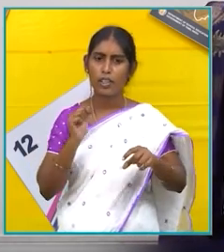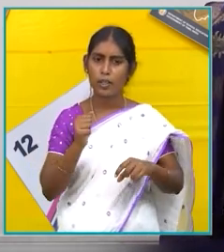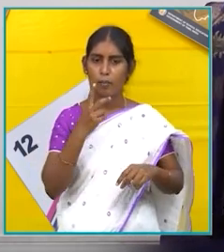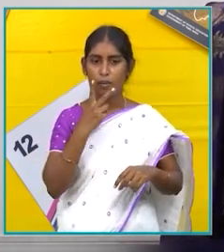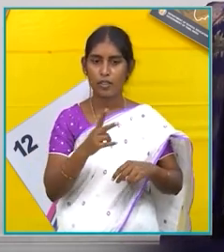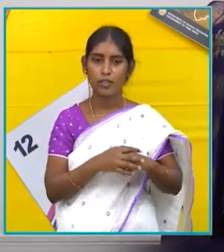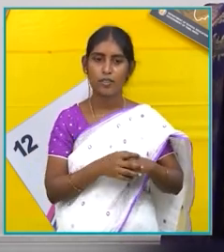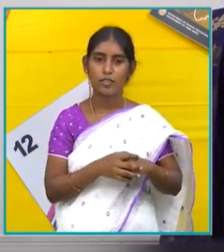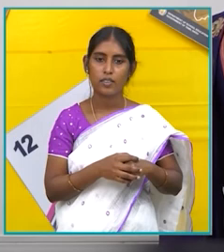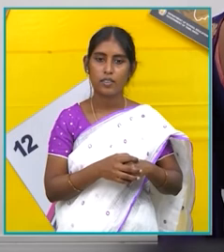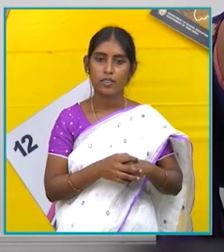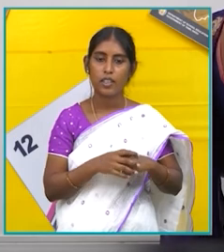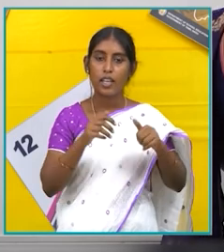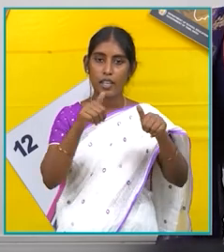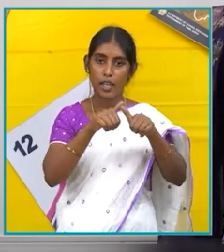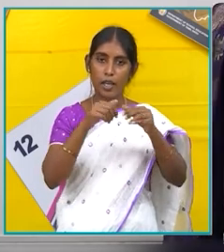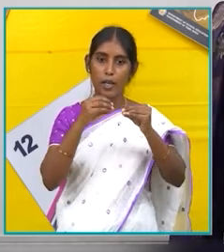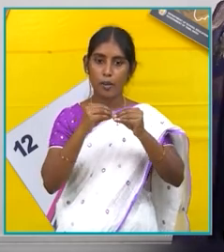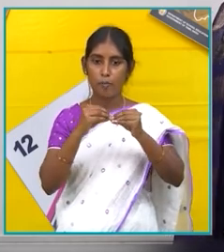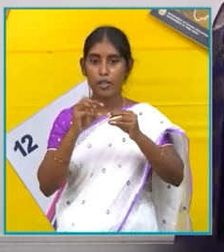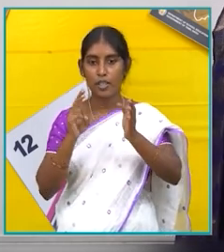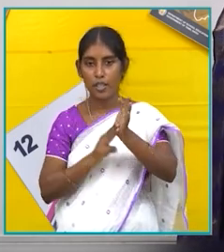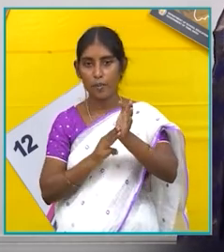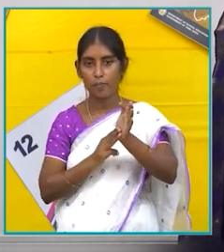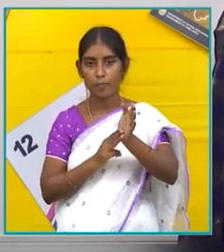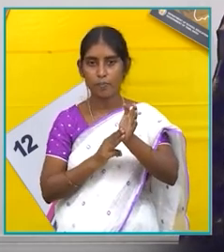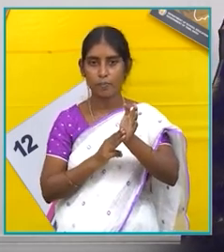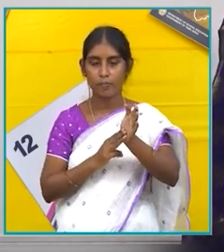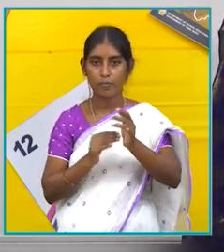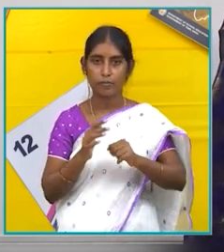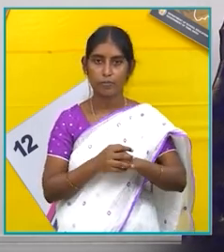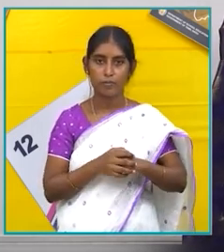அப்படிங்கறத எழுதலாம் முக்கோணம் ABM